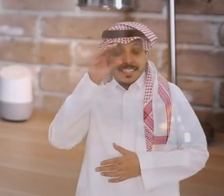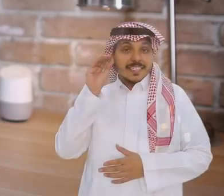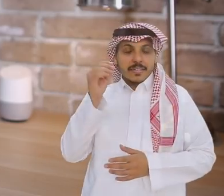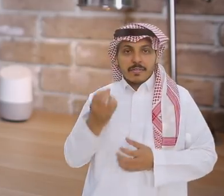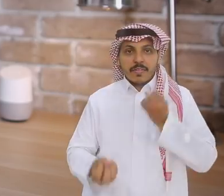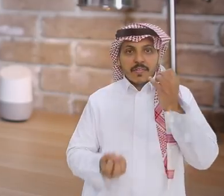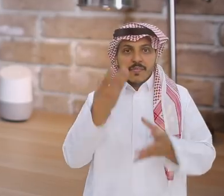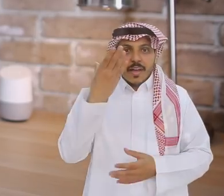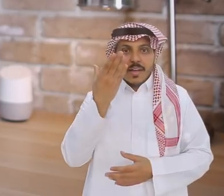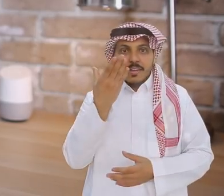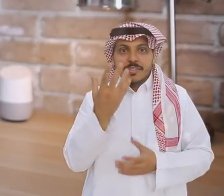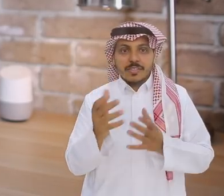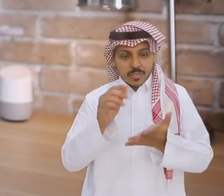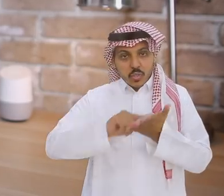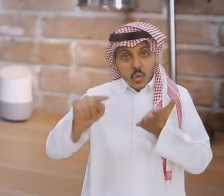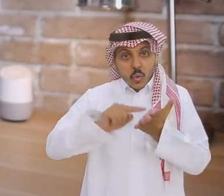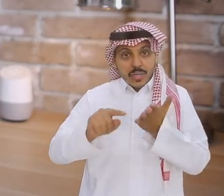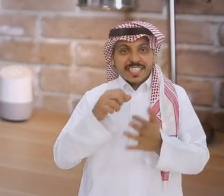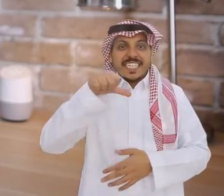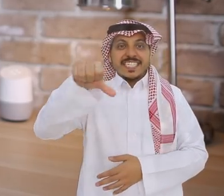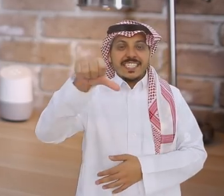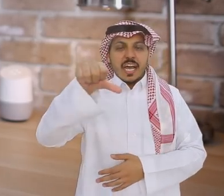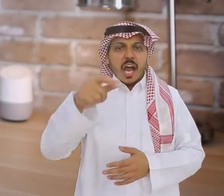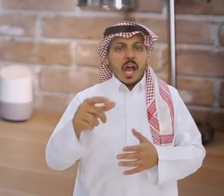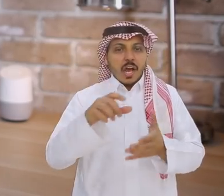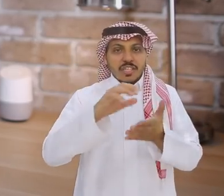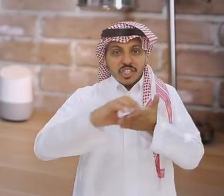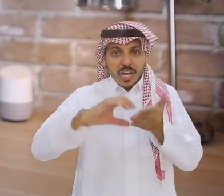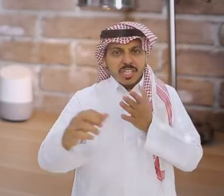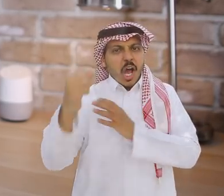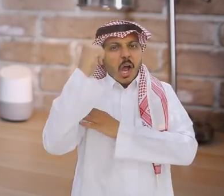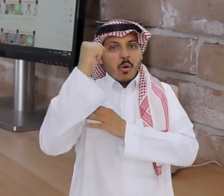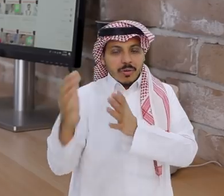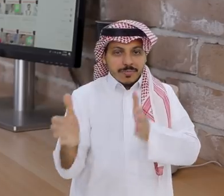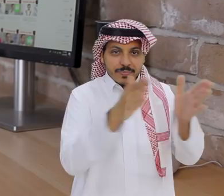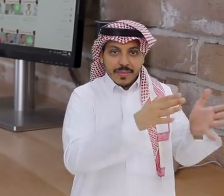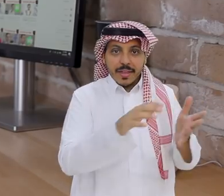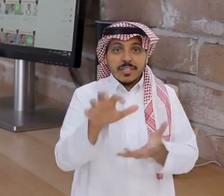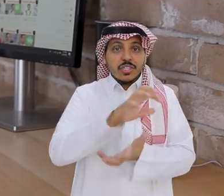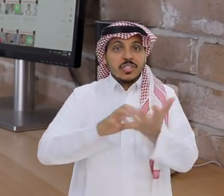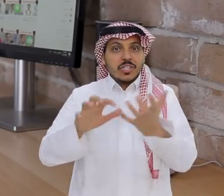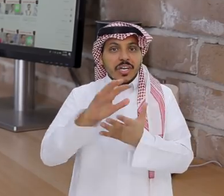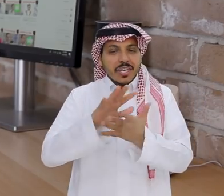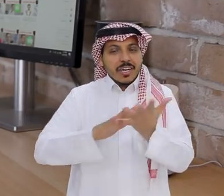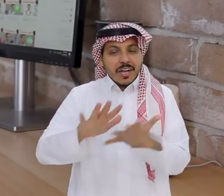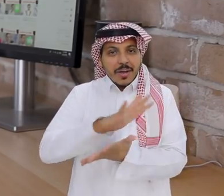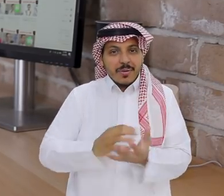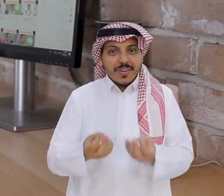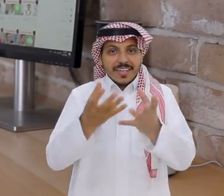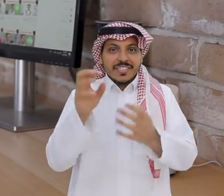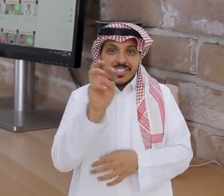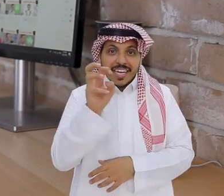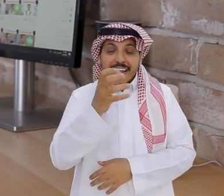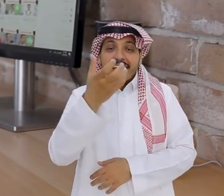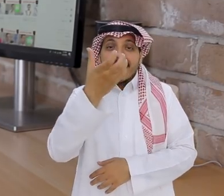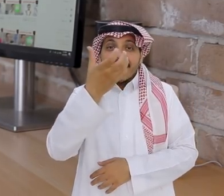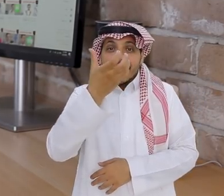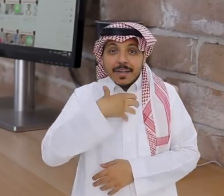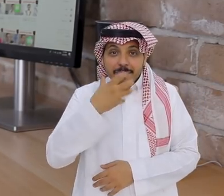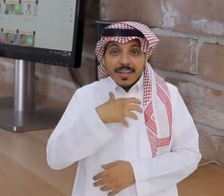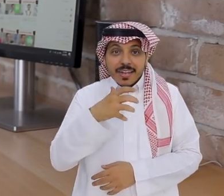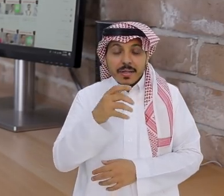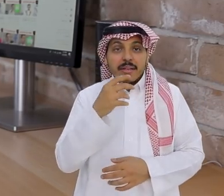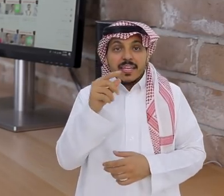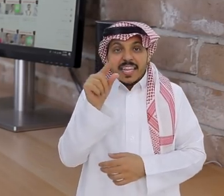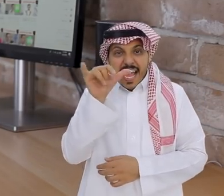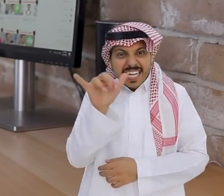سامسونج يمكن تفاجئنا بالنوت 9 ويكون أقوى جهاز لهذه السنة، وأبل تعلن عن دايزي اللي شغلتها تفكك